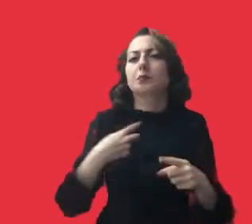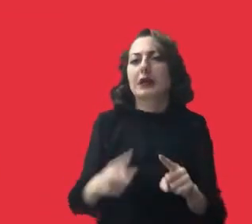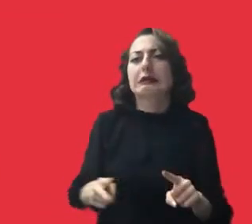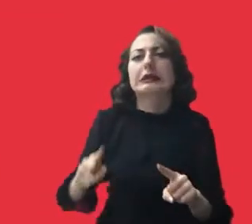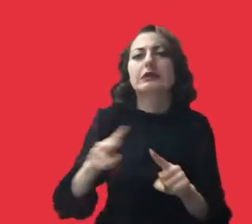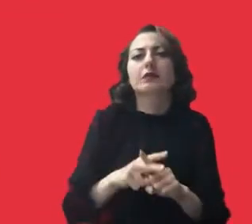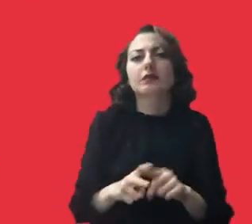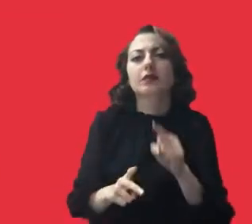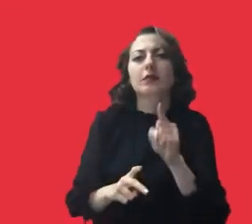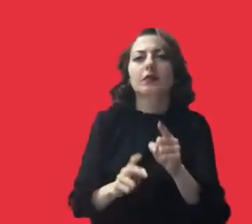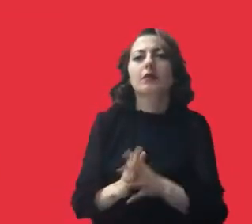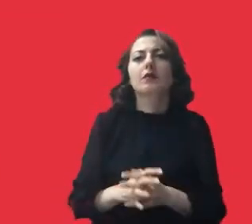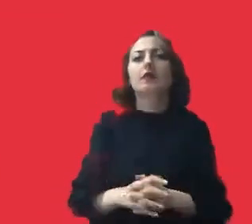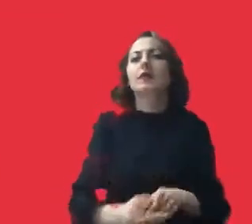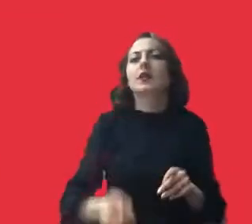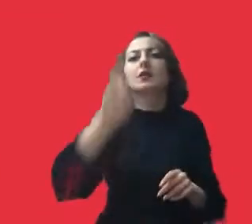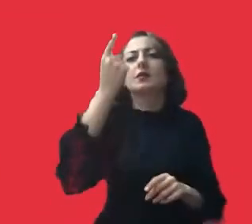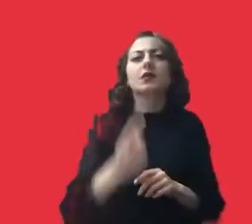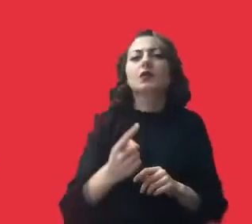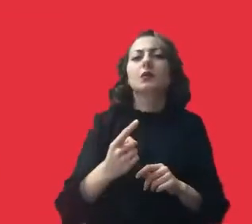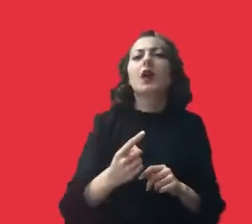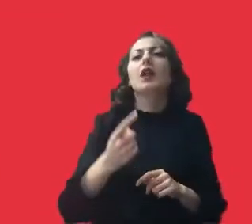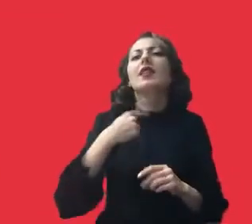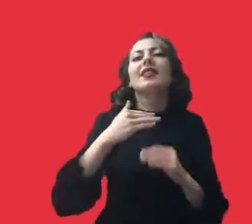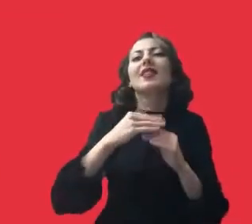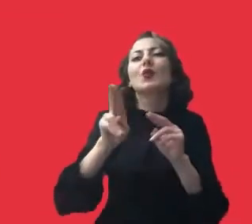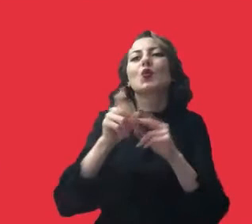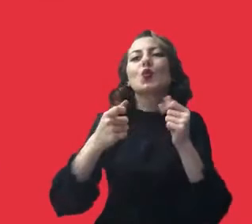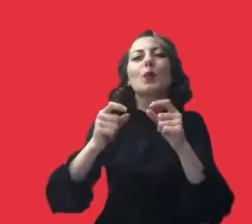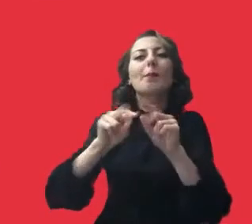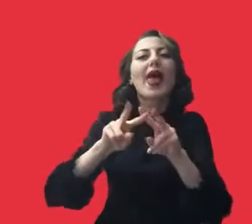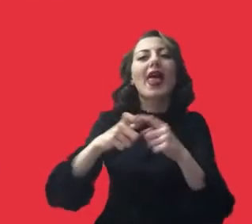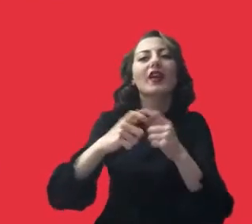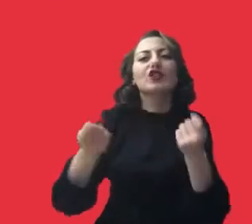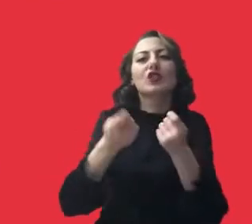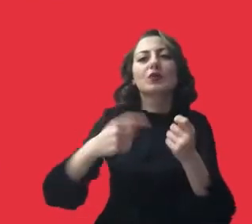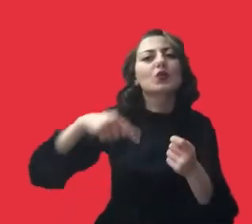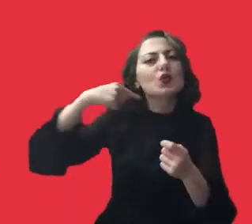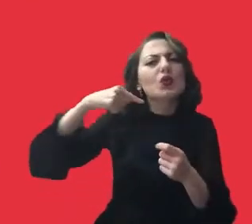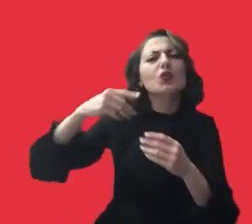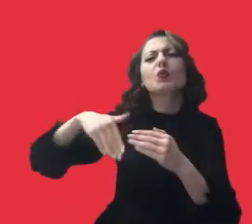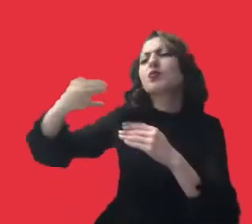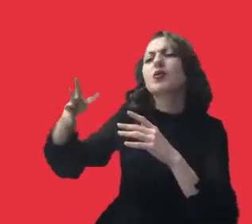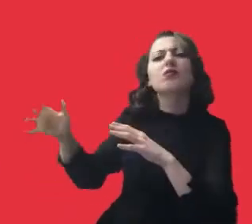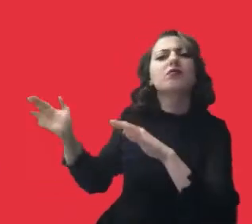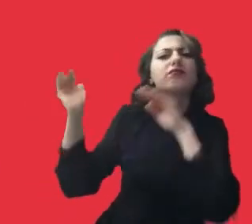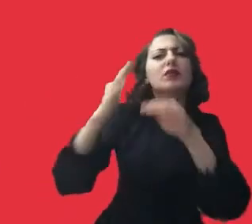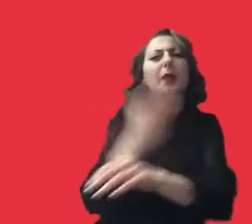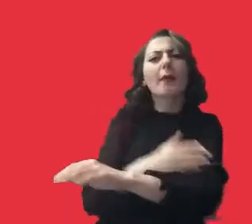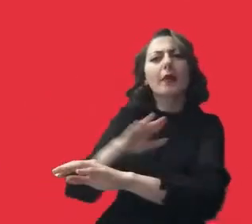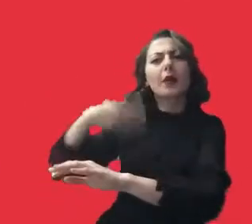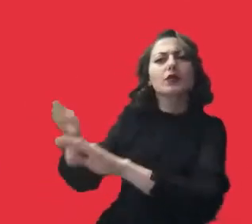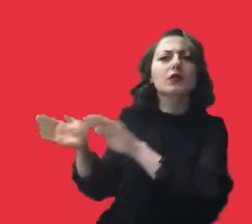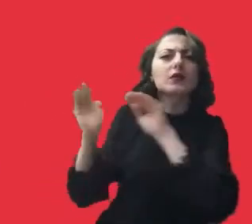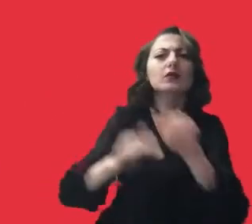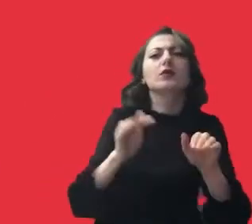And işte biz bir when küme çalışması I diyoruz ona. got involved, there Suriyeli is this mülteciler cluster ve ev sahibi work, topluluklarında and we work with the temporary aksında